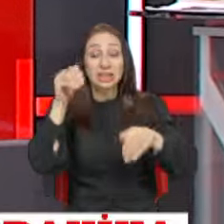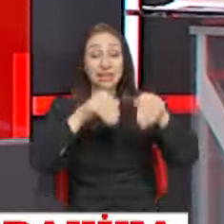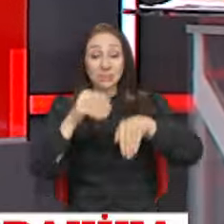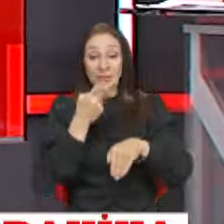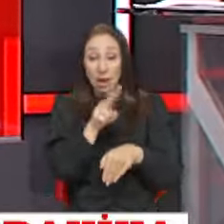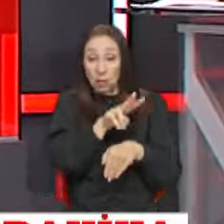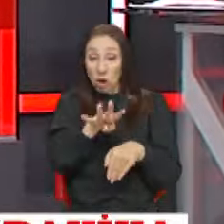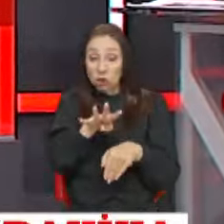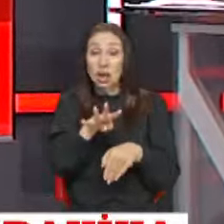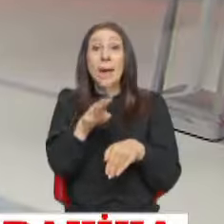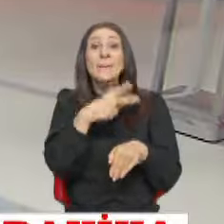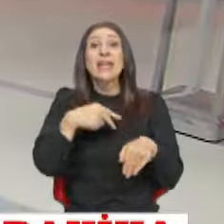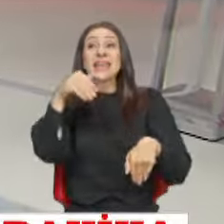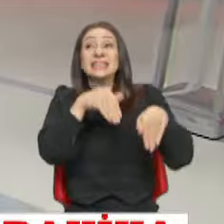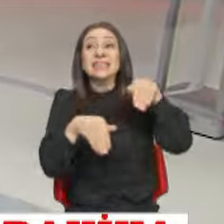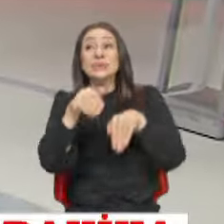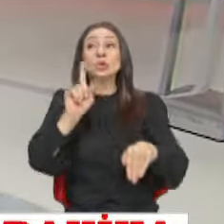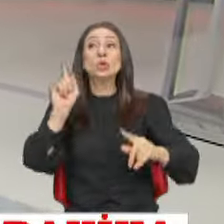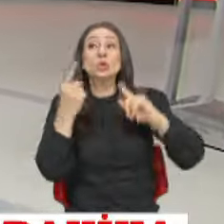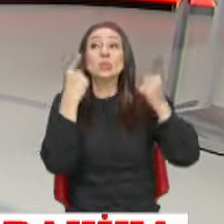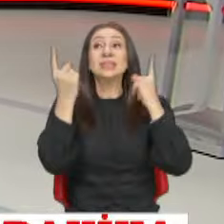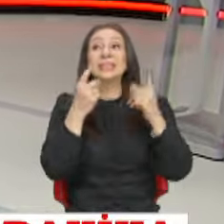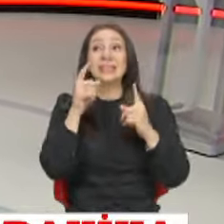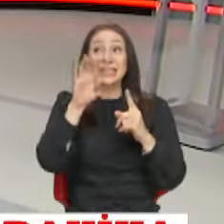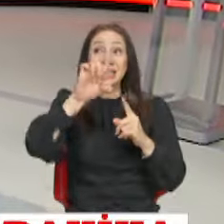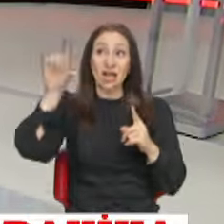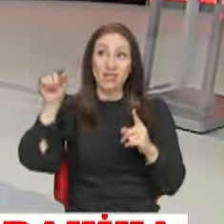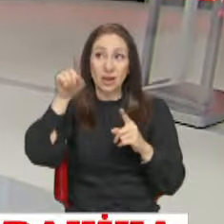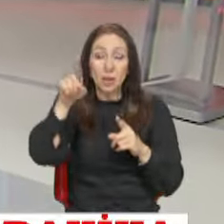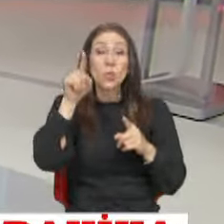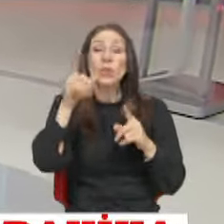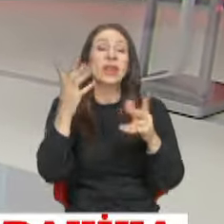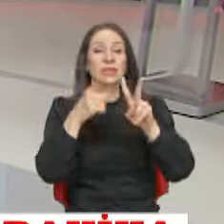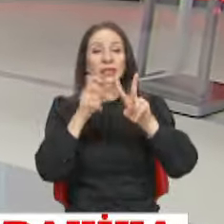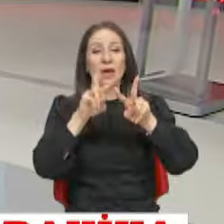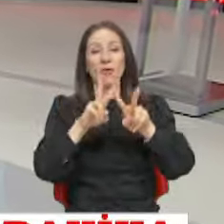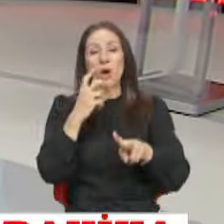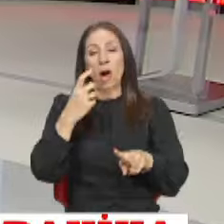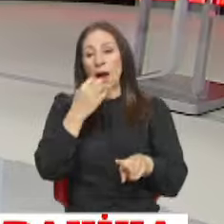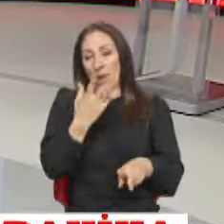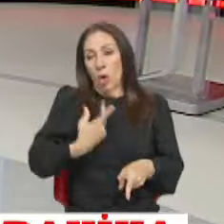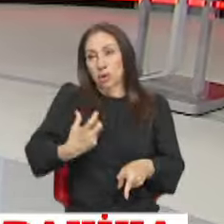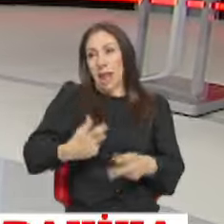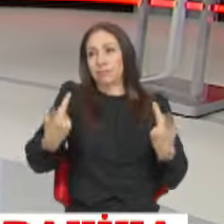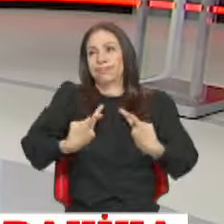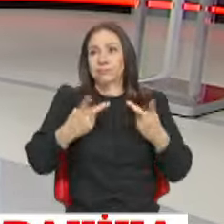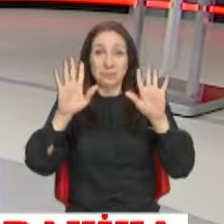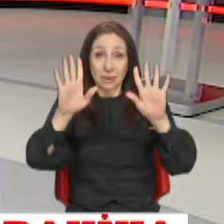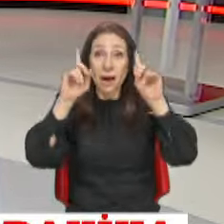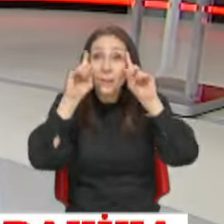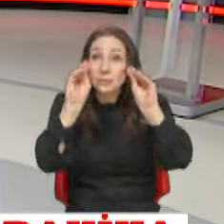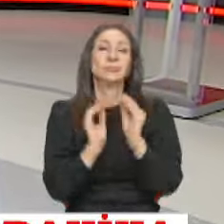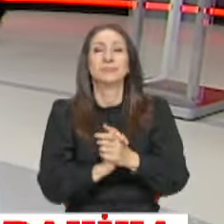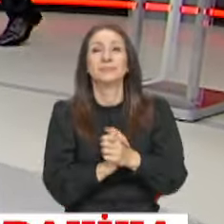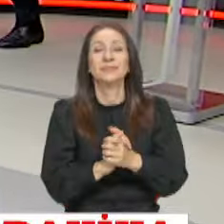2024 yerel seçimin sürpriz grafiği ve bu da na Haber'e özgüdür Onun da hatırlatmasını